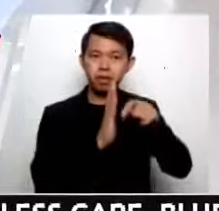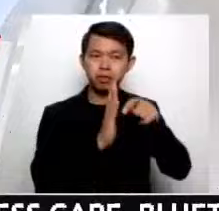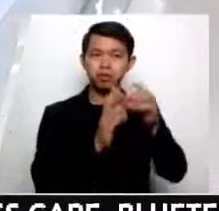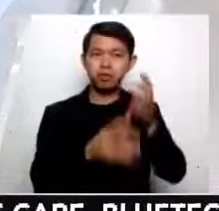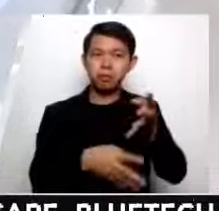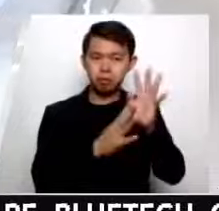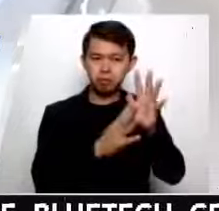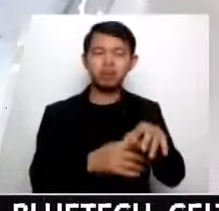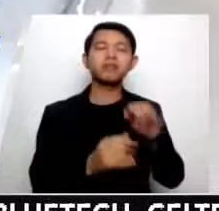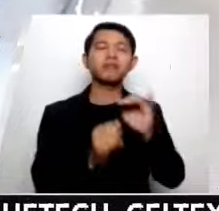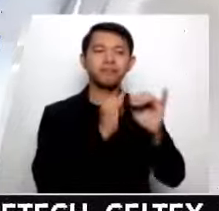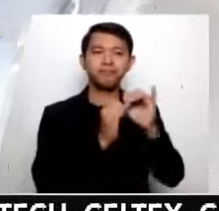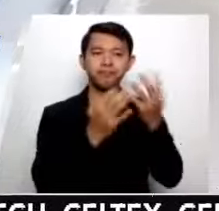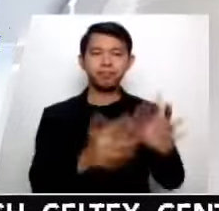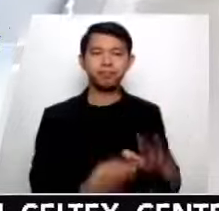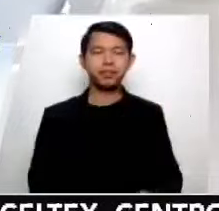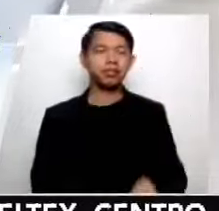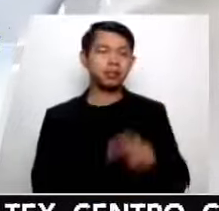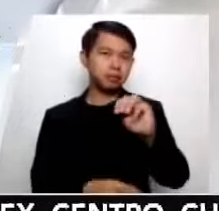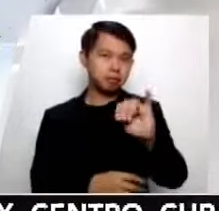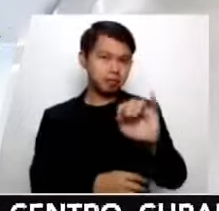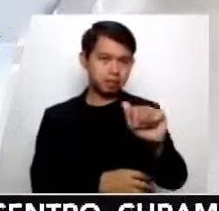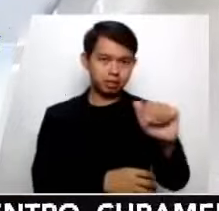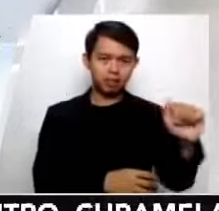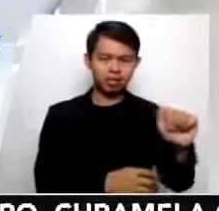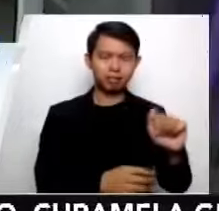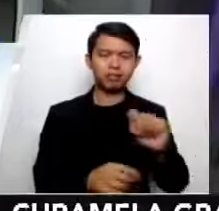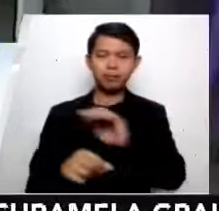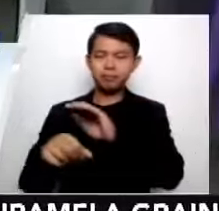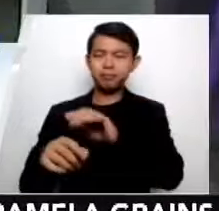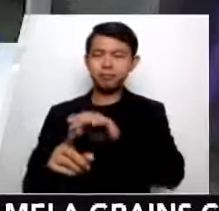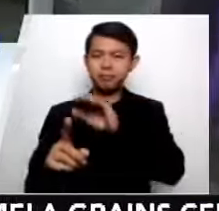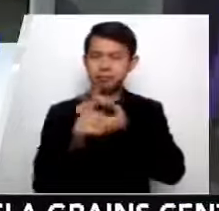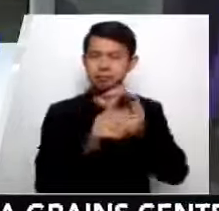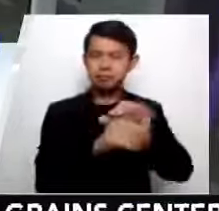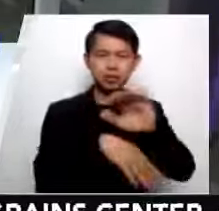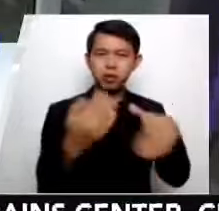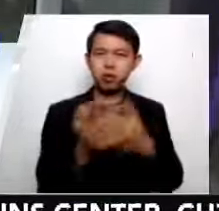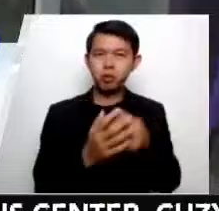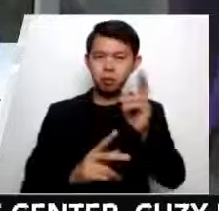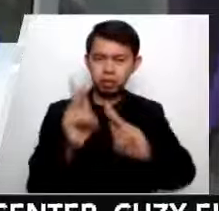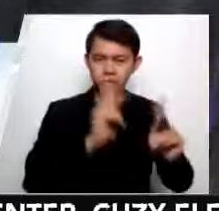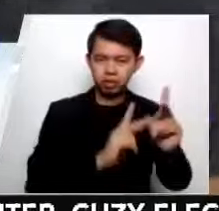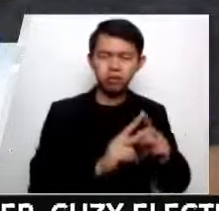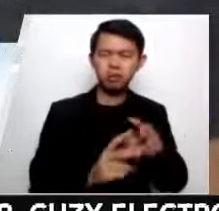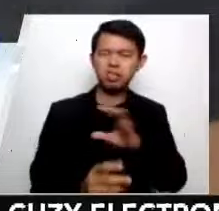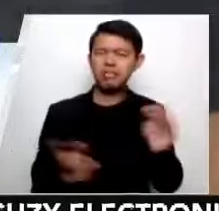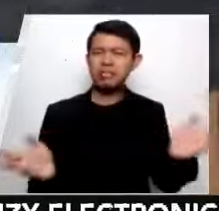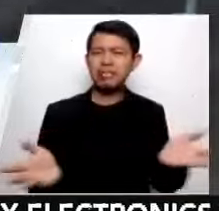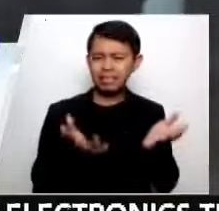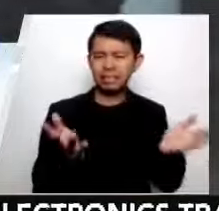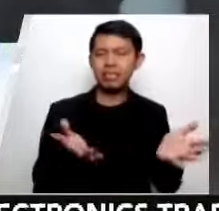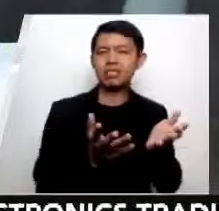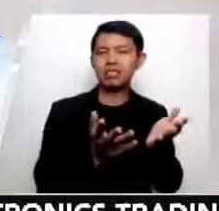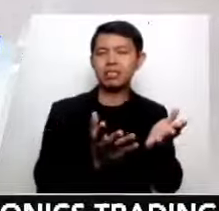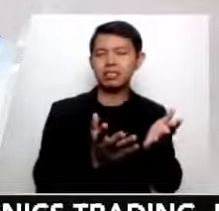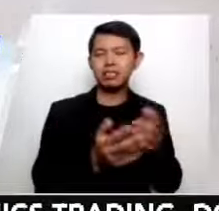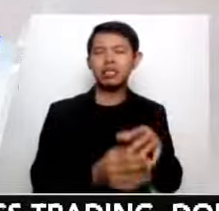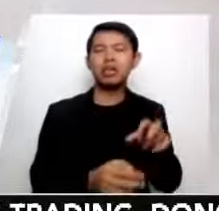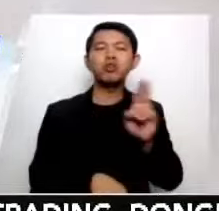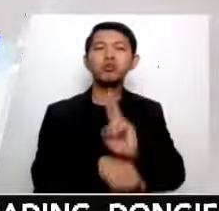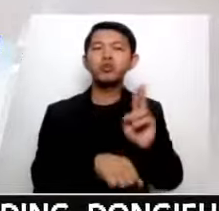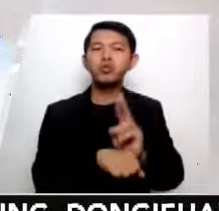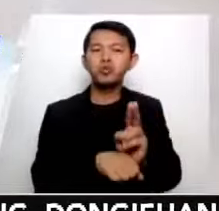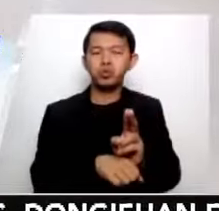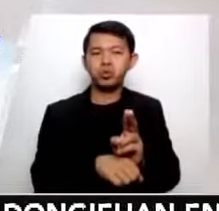Airport Authority po ay nananawagan no, sa ating mga pasahero. We encourage them to take the accredited transport ng Naiya dahil